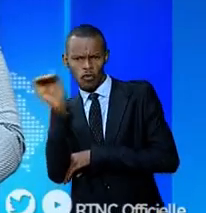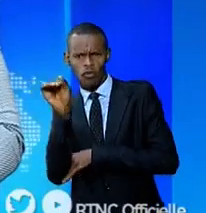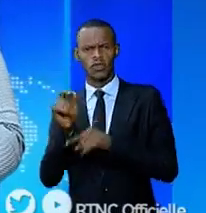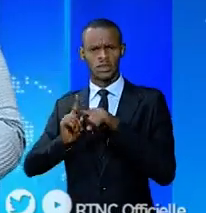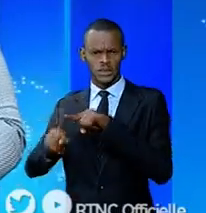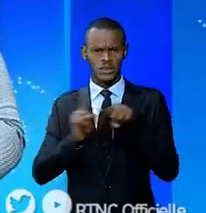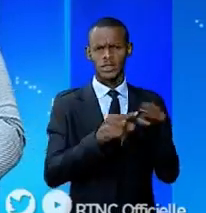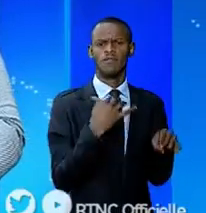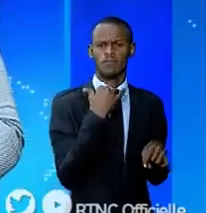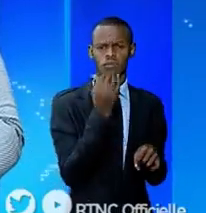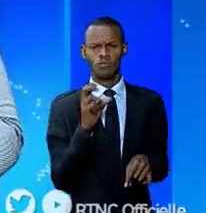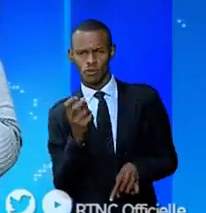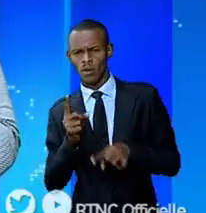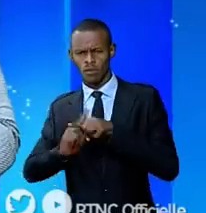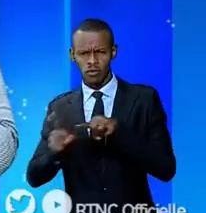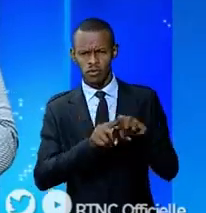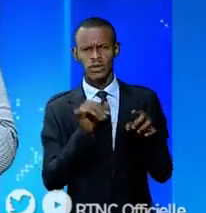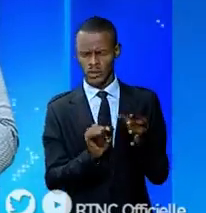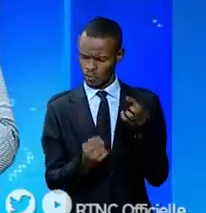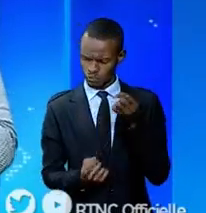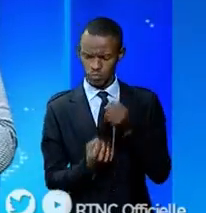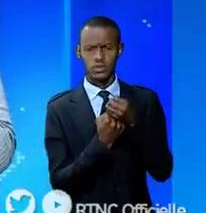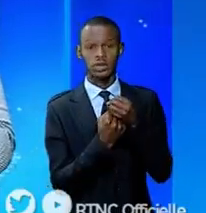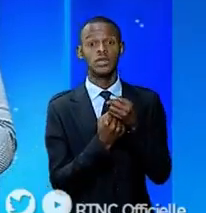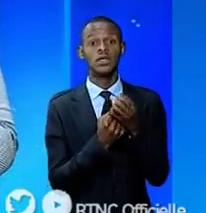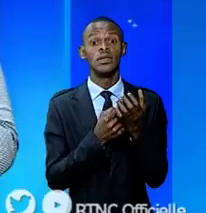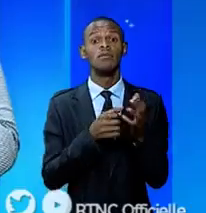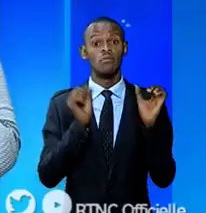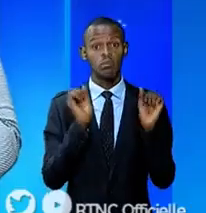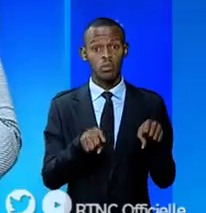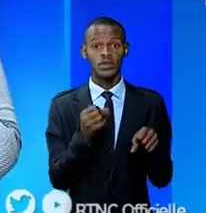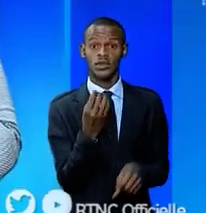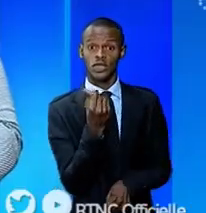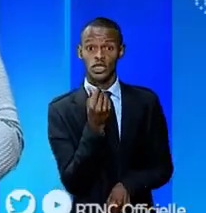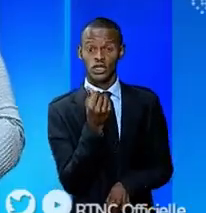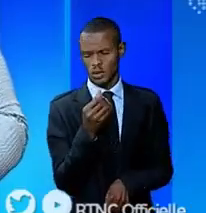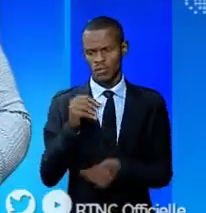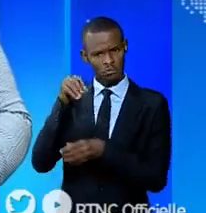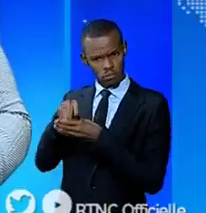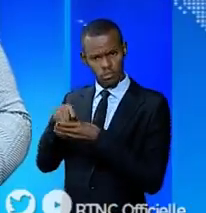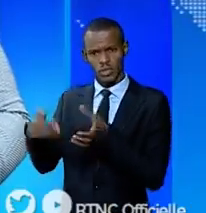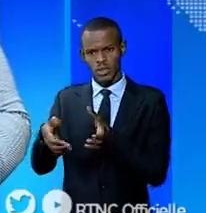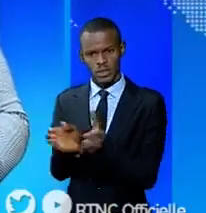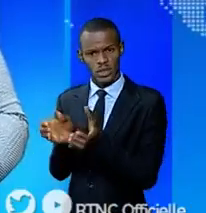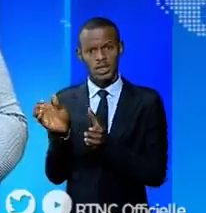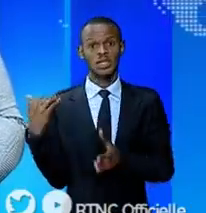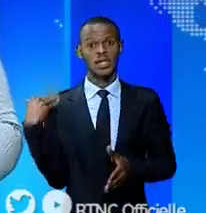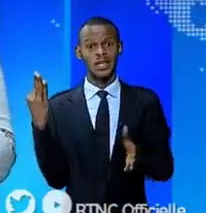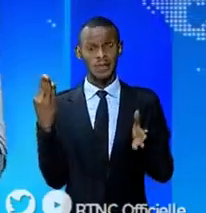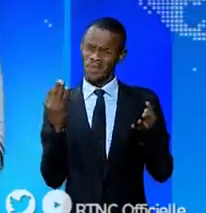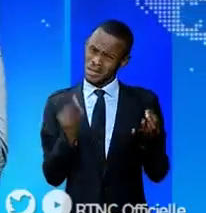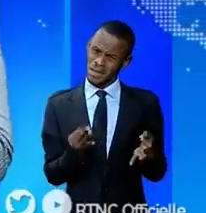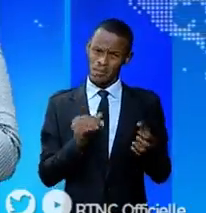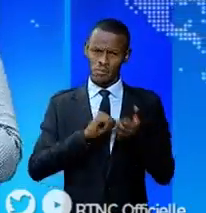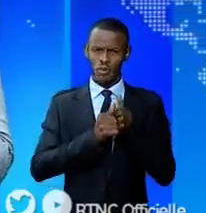potentiel touristique capable de renflouer les caisses de l'État, un véritable moteur de croissance économique. Mais malheureusement, le tourisme